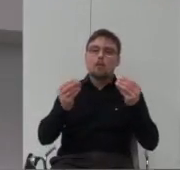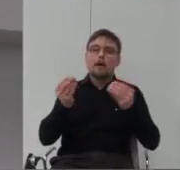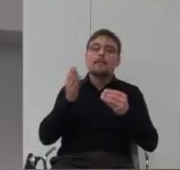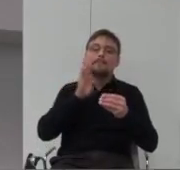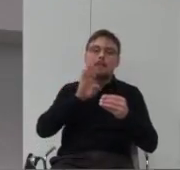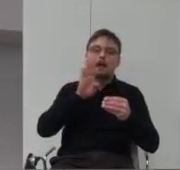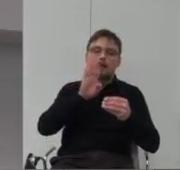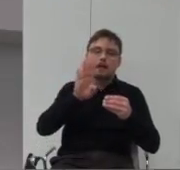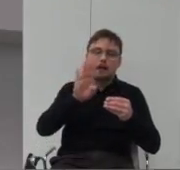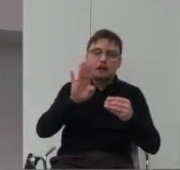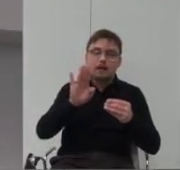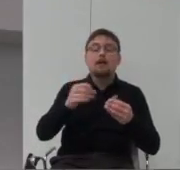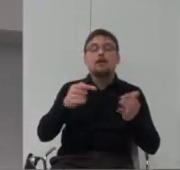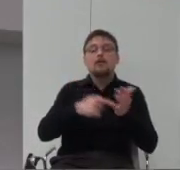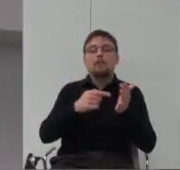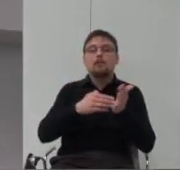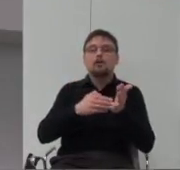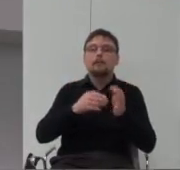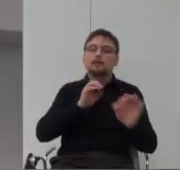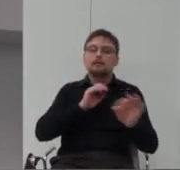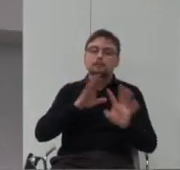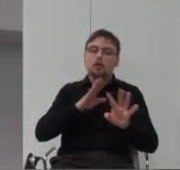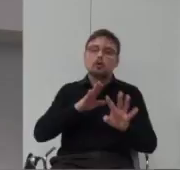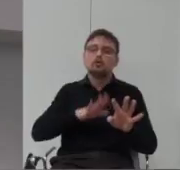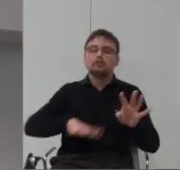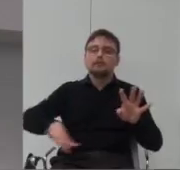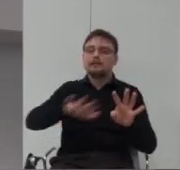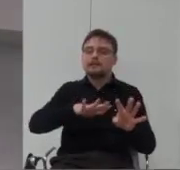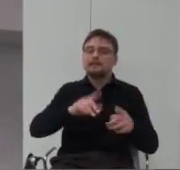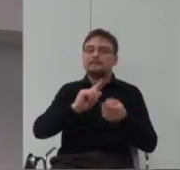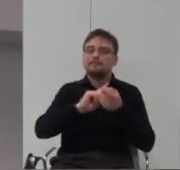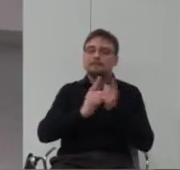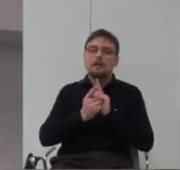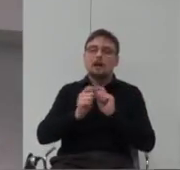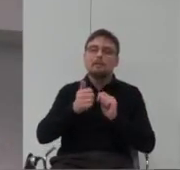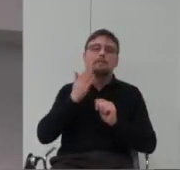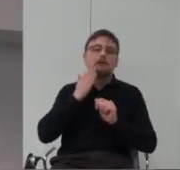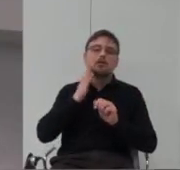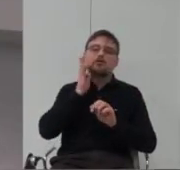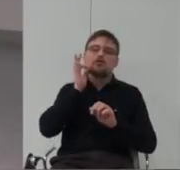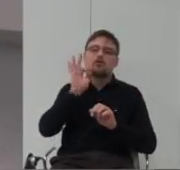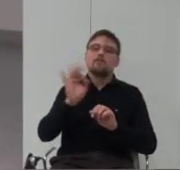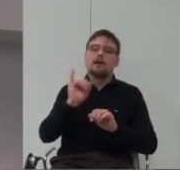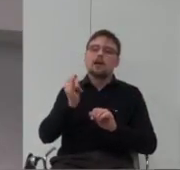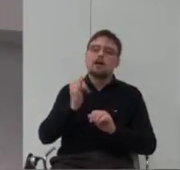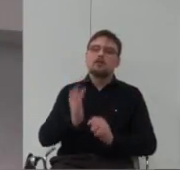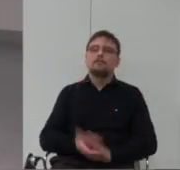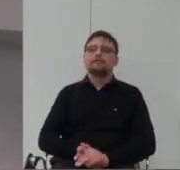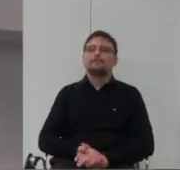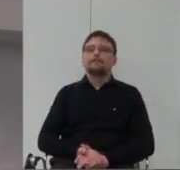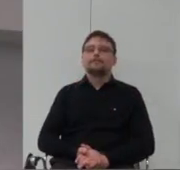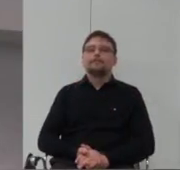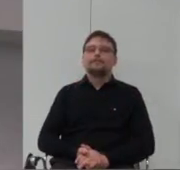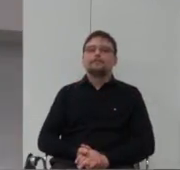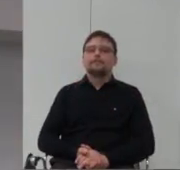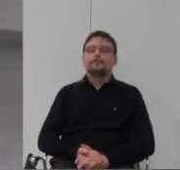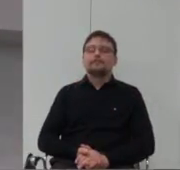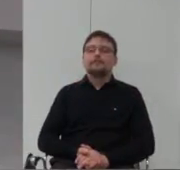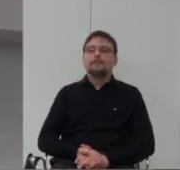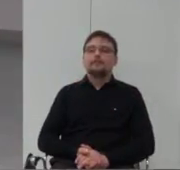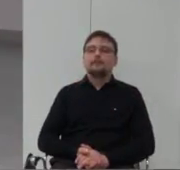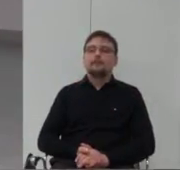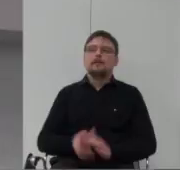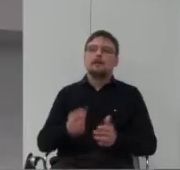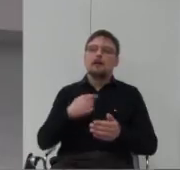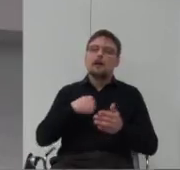nie da się po prostu mieszkać w przyzwoity sposób, jeśli nie zmieni się sposobu traktowania przestrzeni,